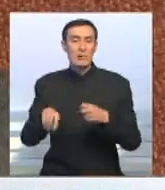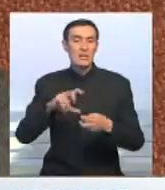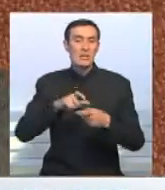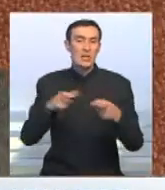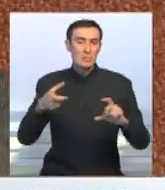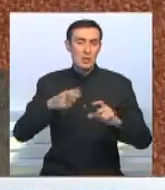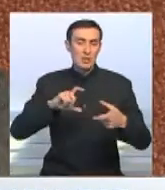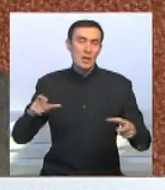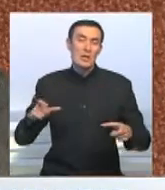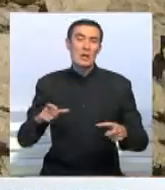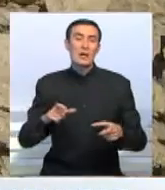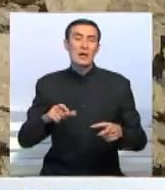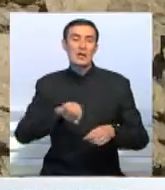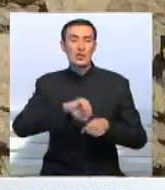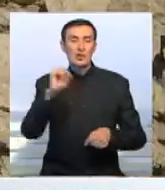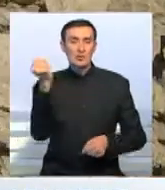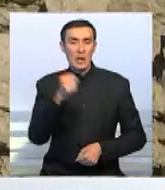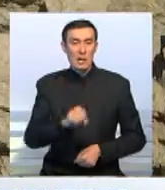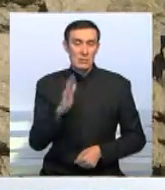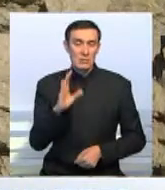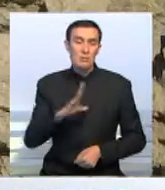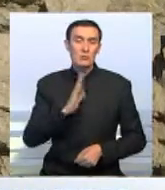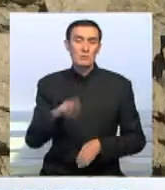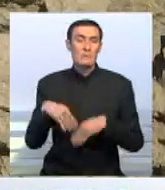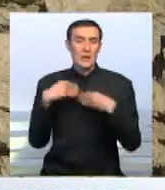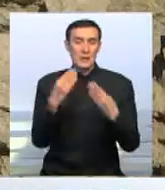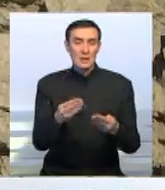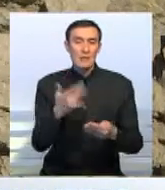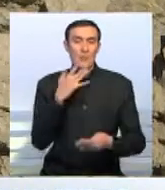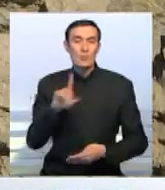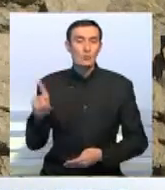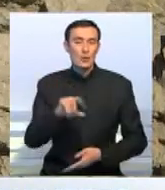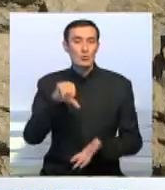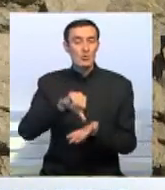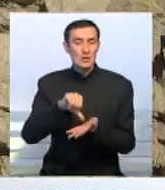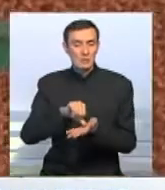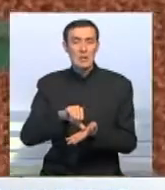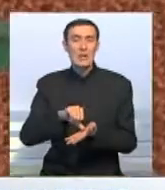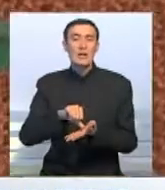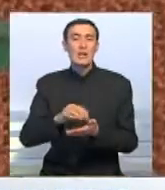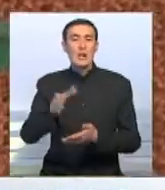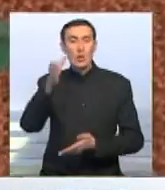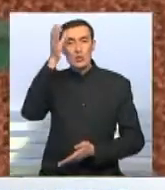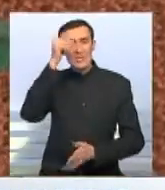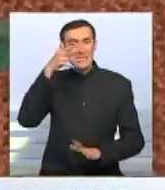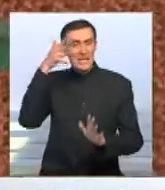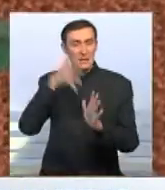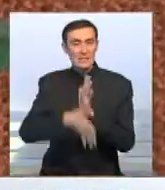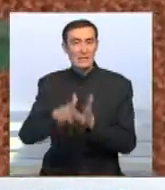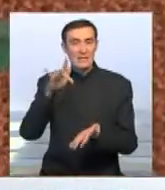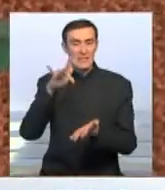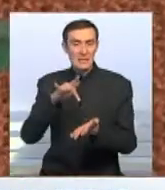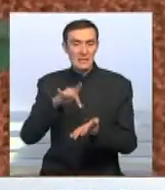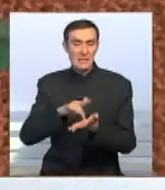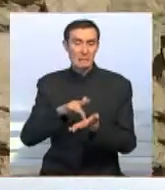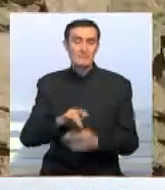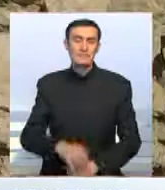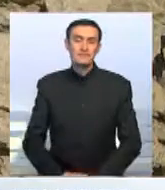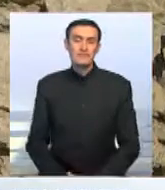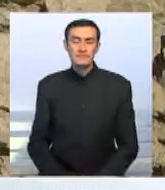Все артефакты будут тщательно исследованы и переданы в музей. В раскопках принимают участие и представители научно-исследовательского центра Дешты